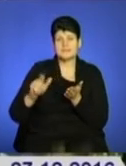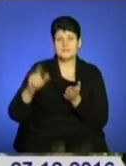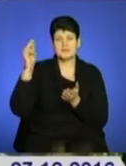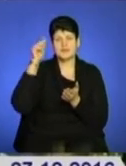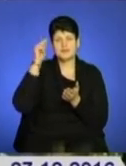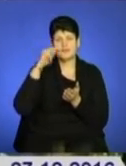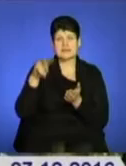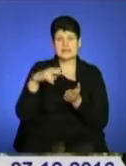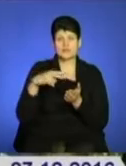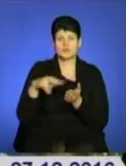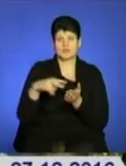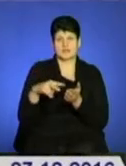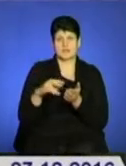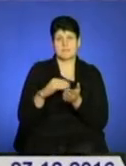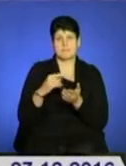літературній майстерні Ірини Мацко.